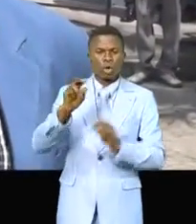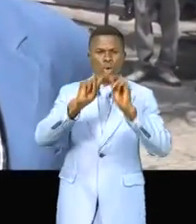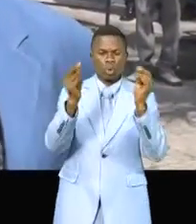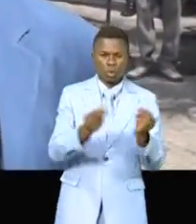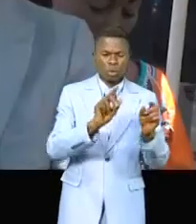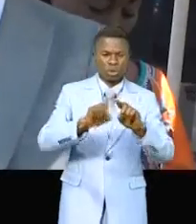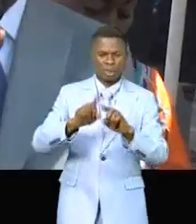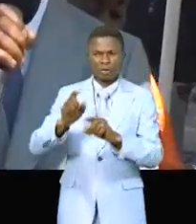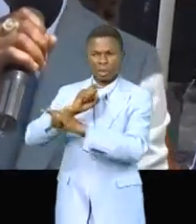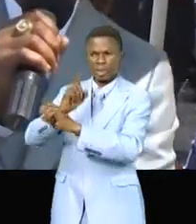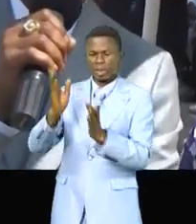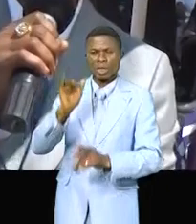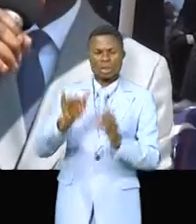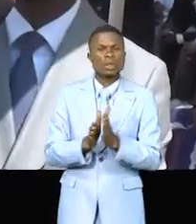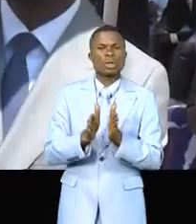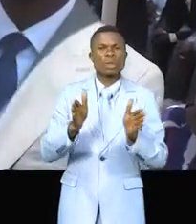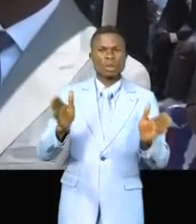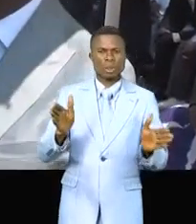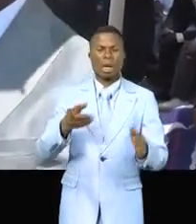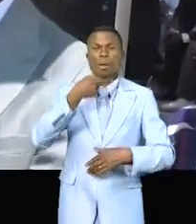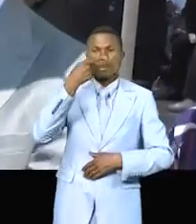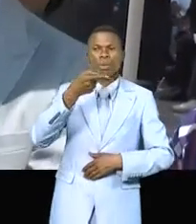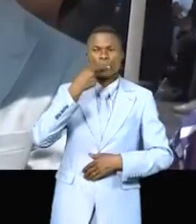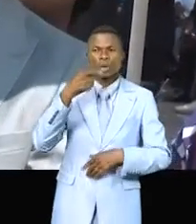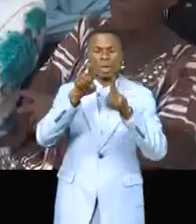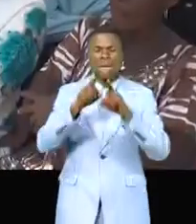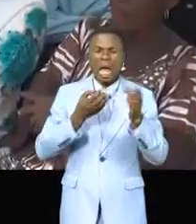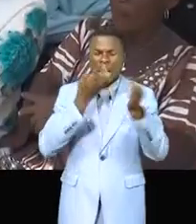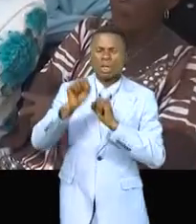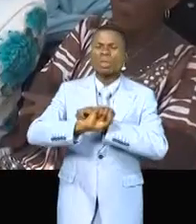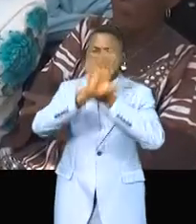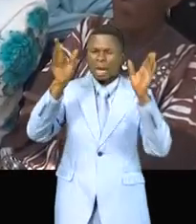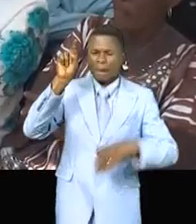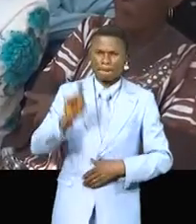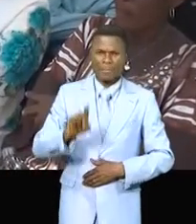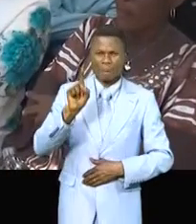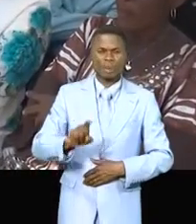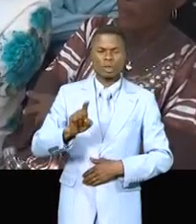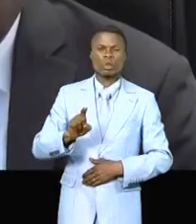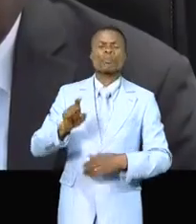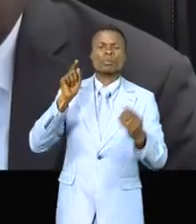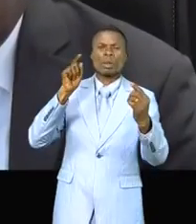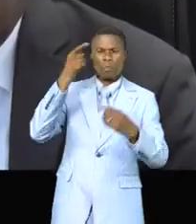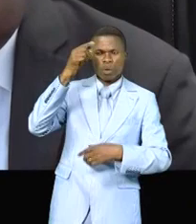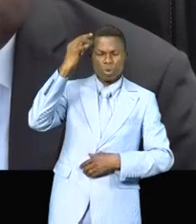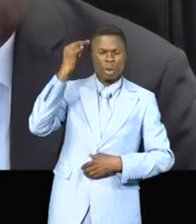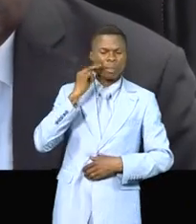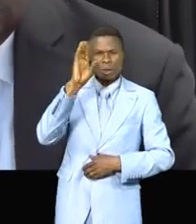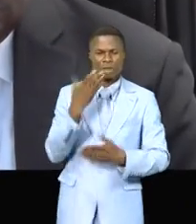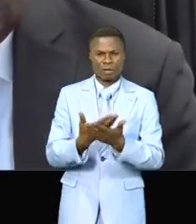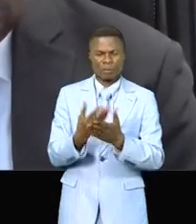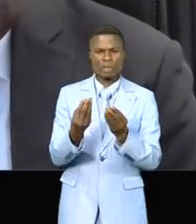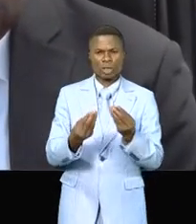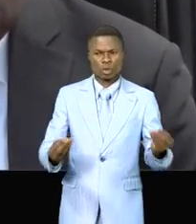l'intersyndicale ainsi que le secrétaire général de parler et de dire leur desiderata au ministre pour des solutions